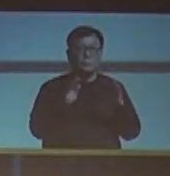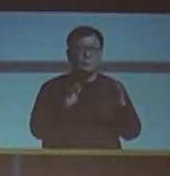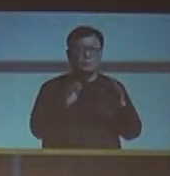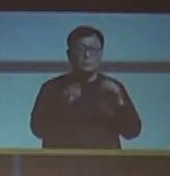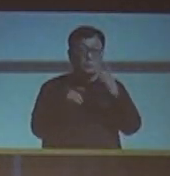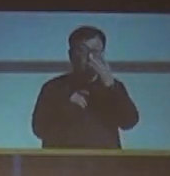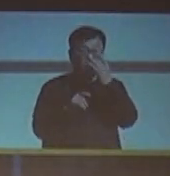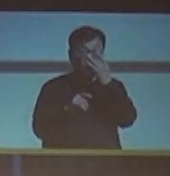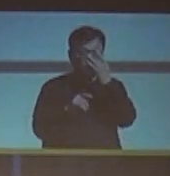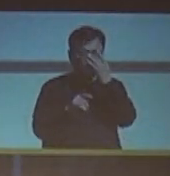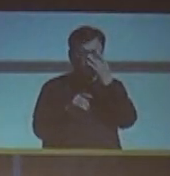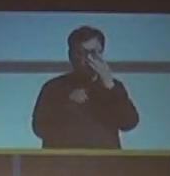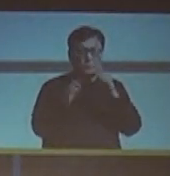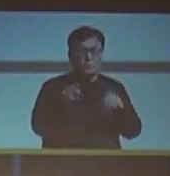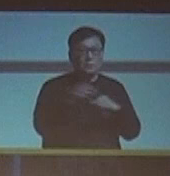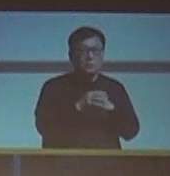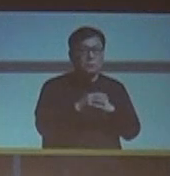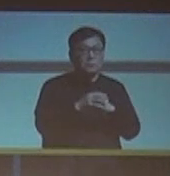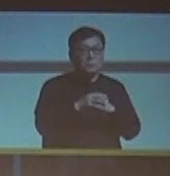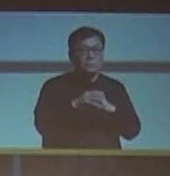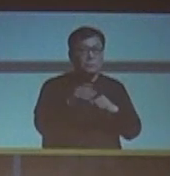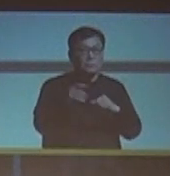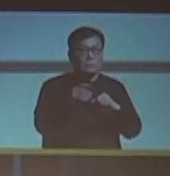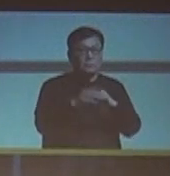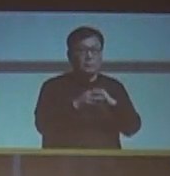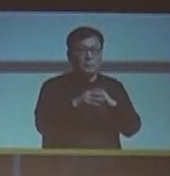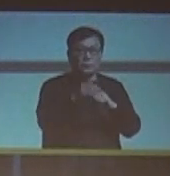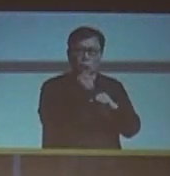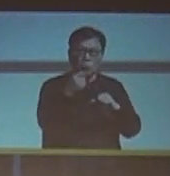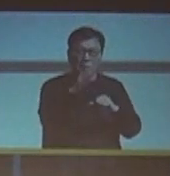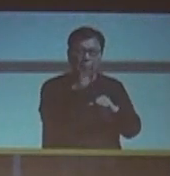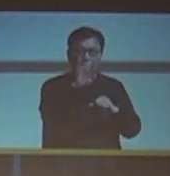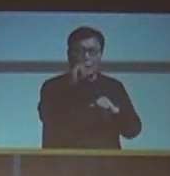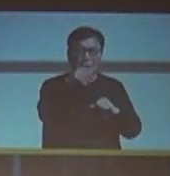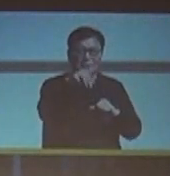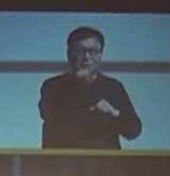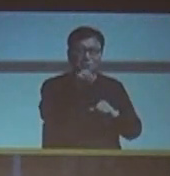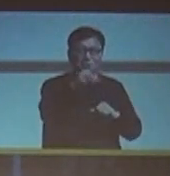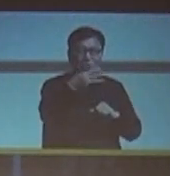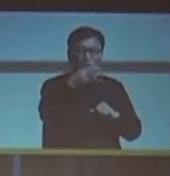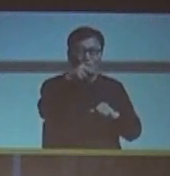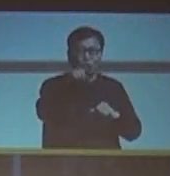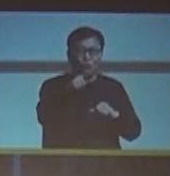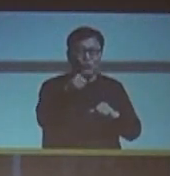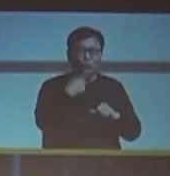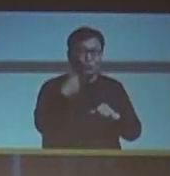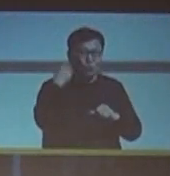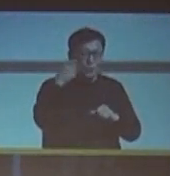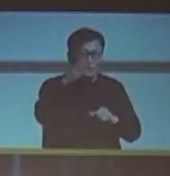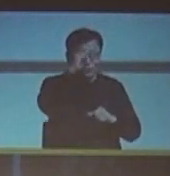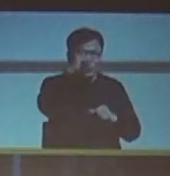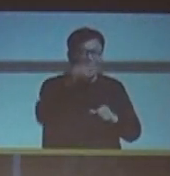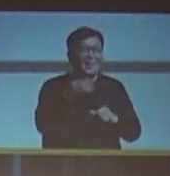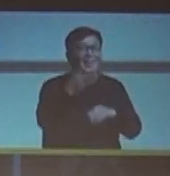배철수가 아닌 예. 희철수도 희철수. 희철수 우리 희신부님께 예. 박수 한번